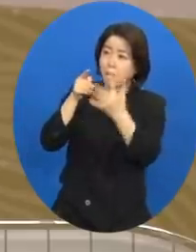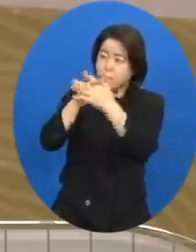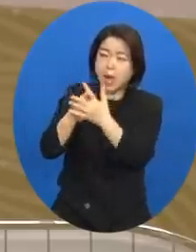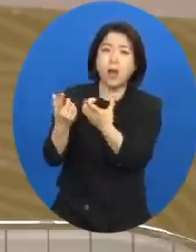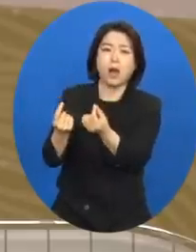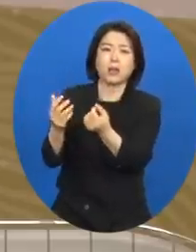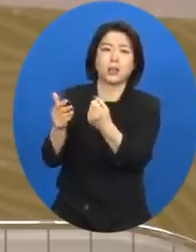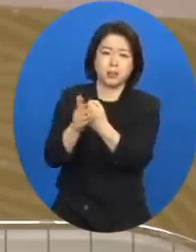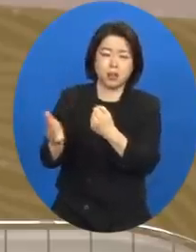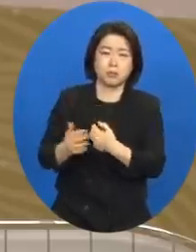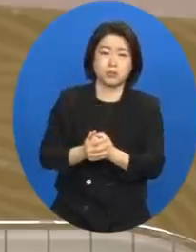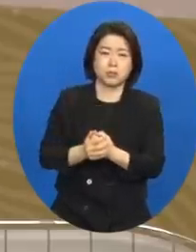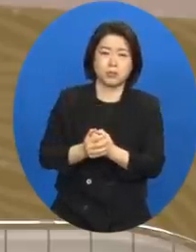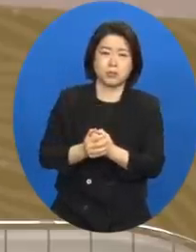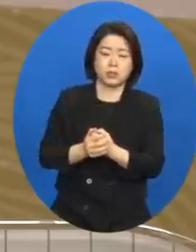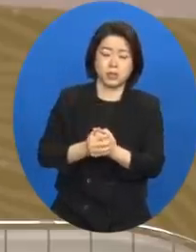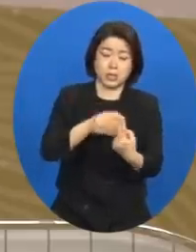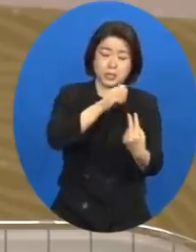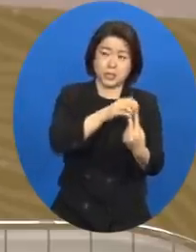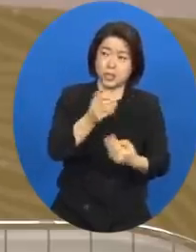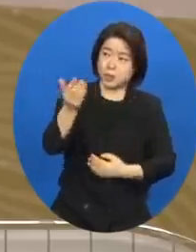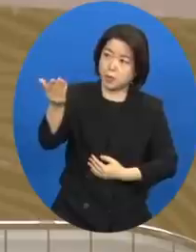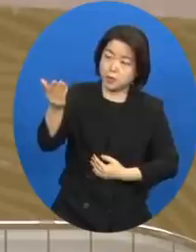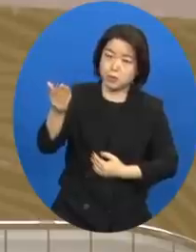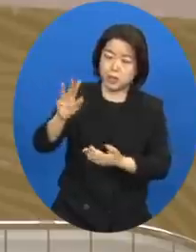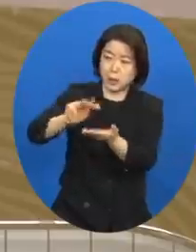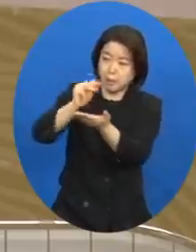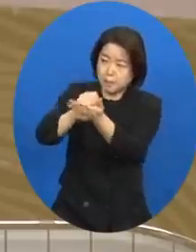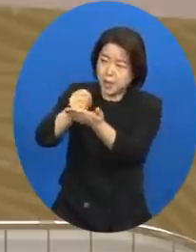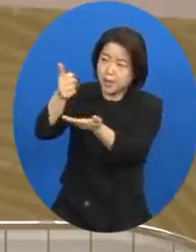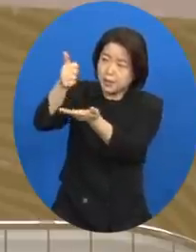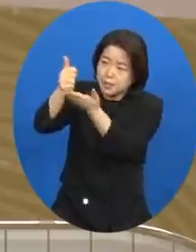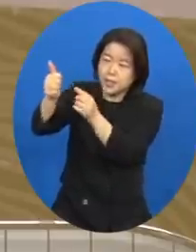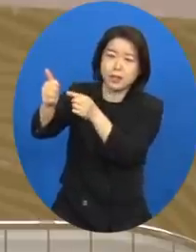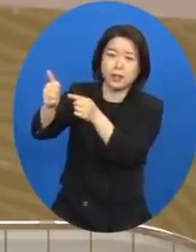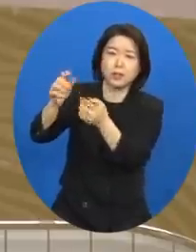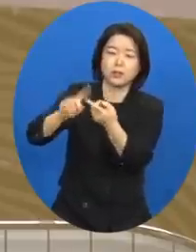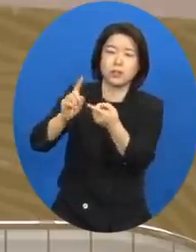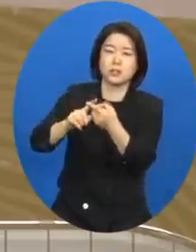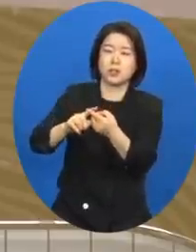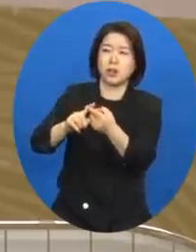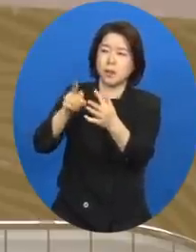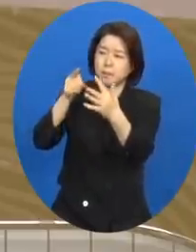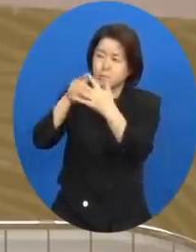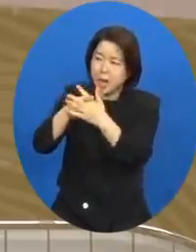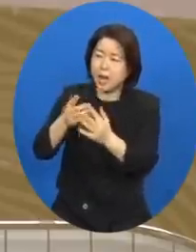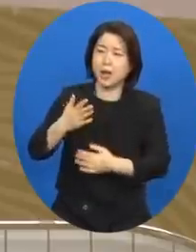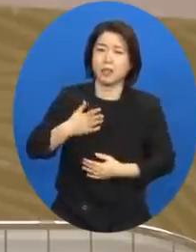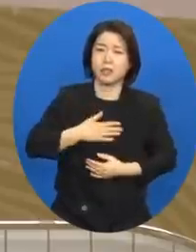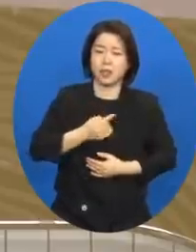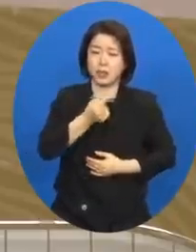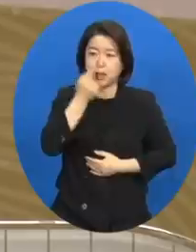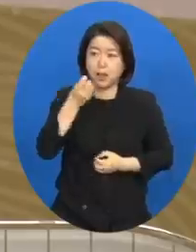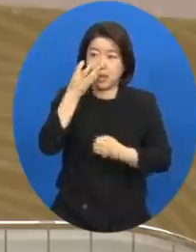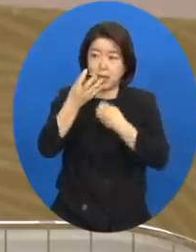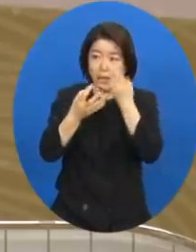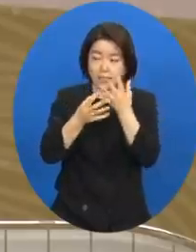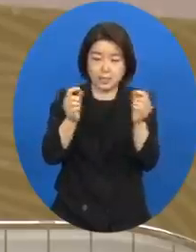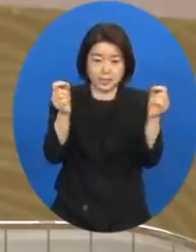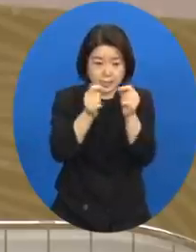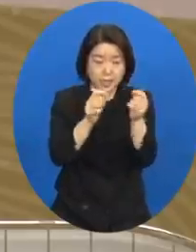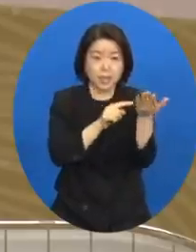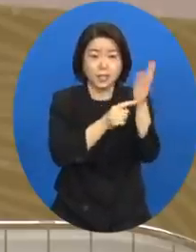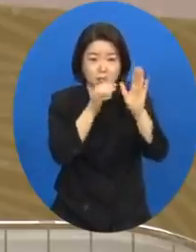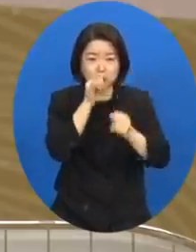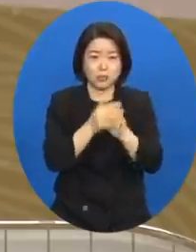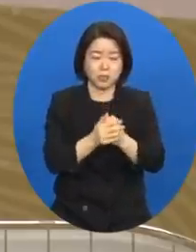요한이 이분이 예수님인 것을, 메시아인 것을 내가 알게 된 간증을 짧게 합니다.